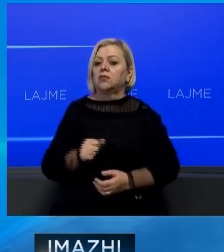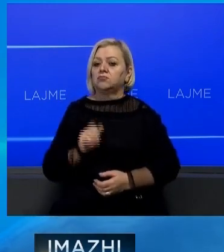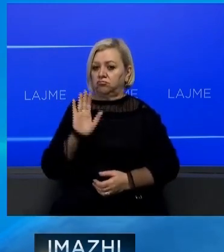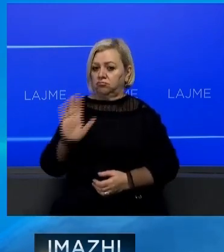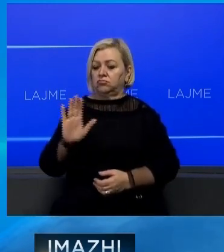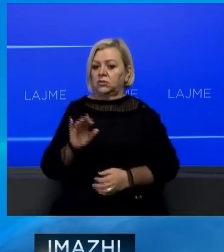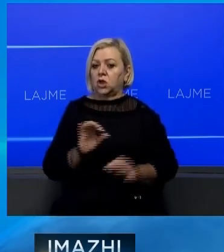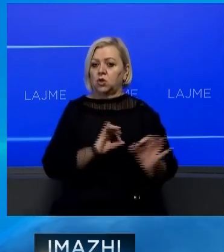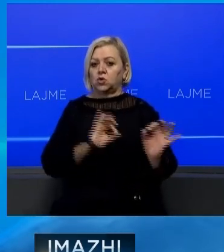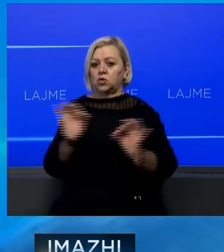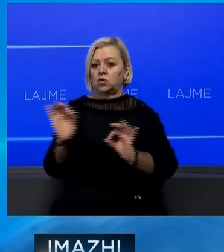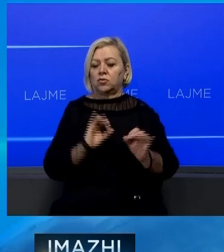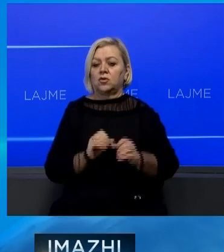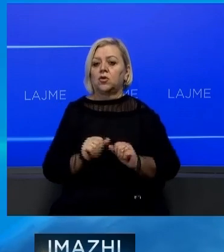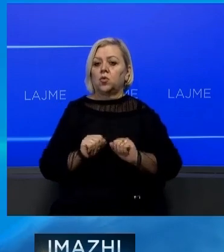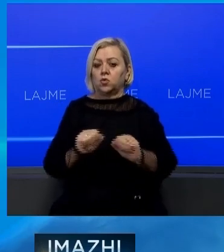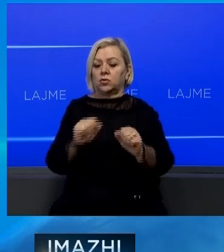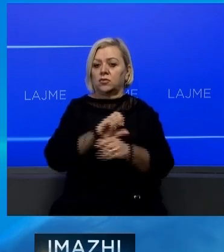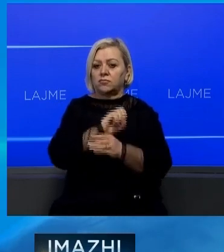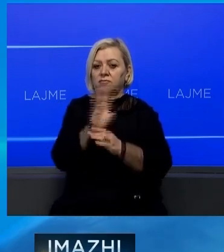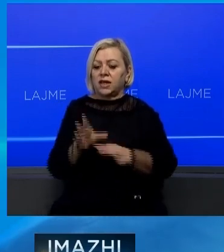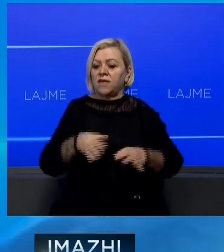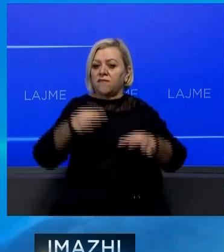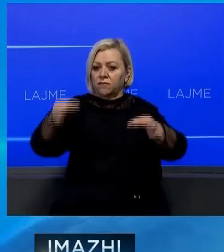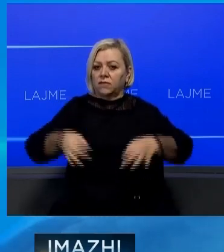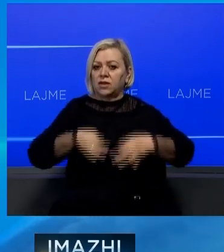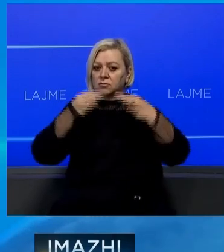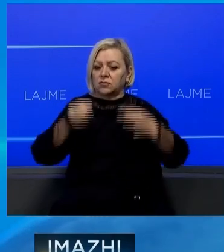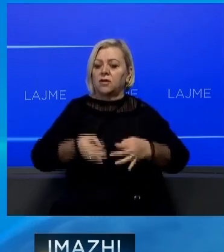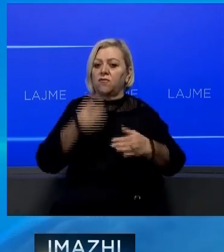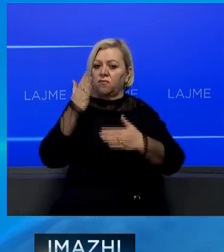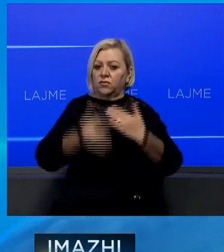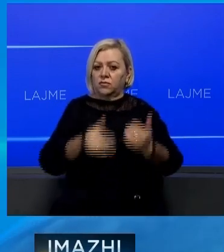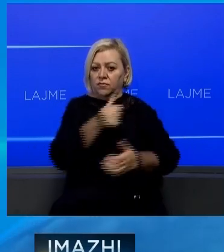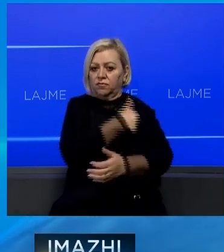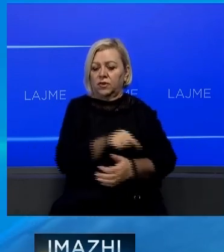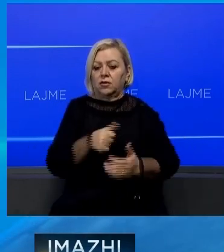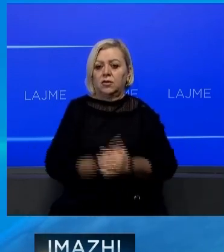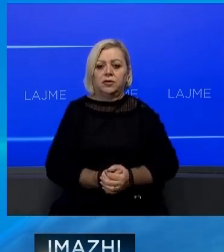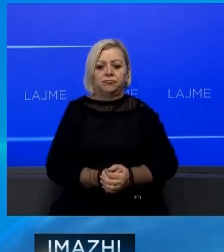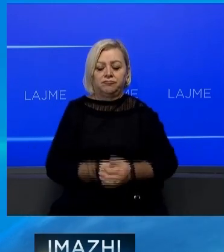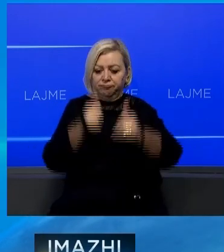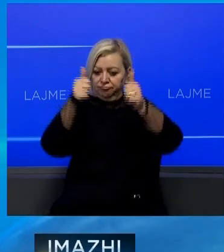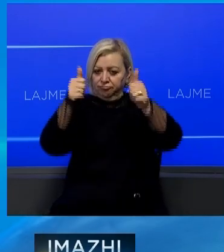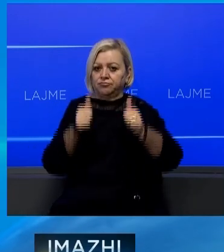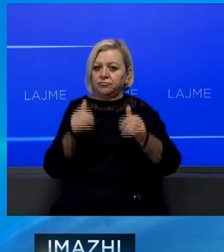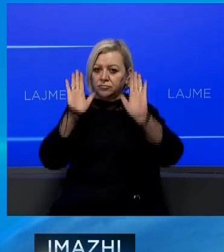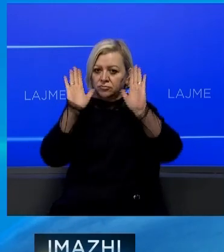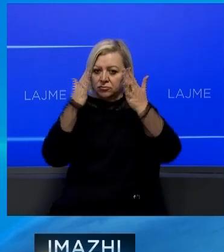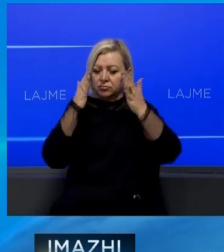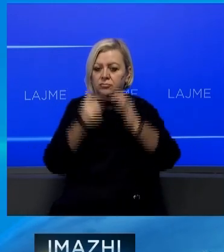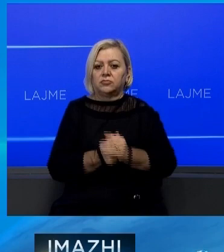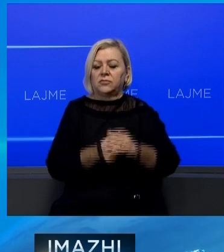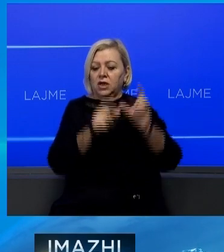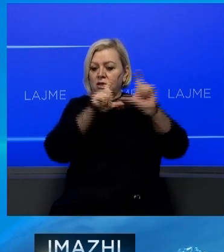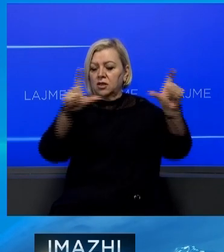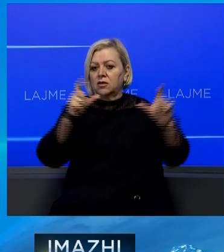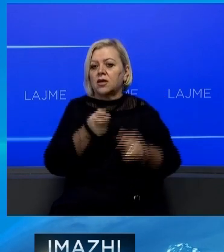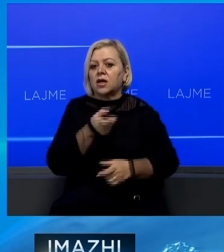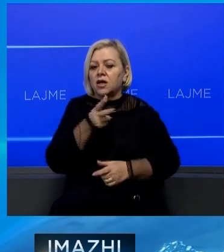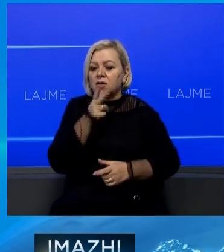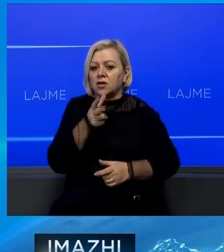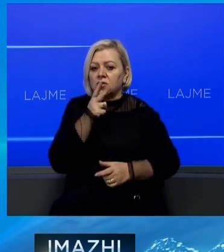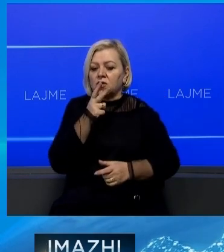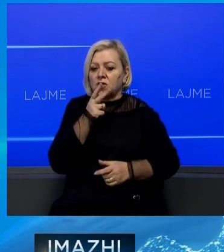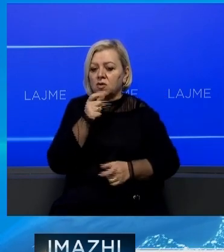jenë më të sigurt kundër pandemisë gjatë festave të fund vitit. Nëpërmjet një postimi në Facebook, instituti kërkon nga qytetarët